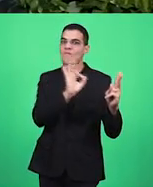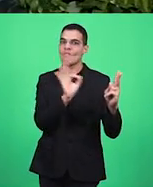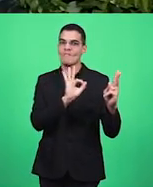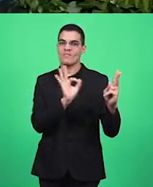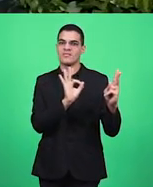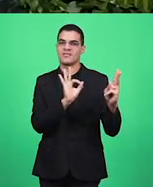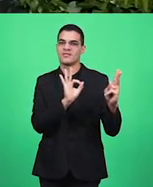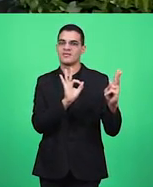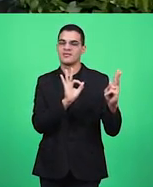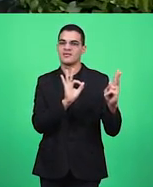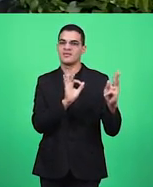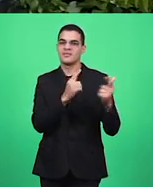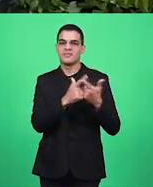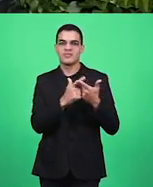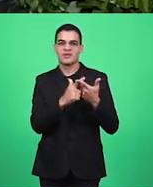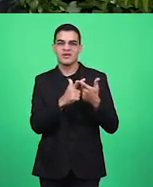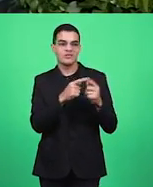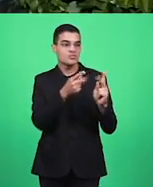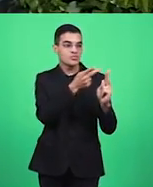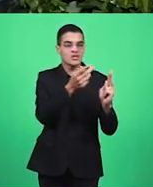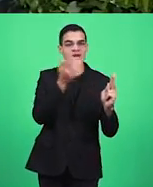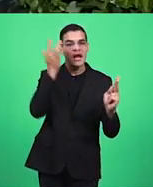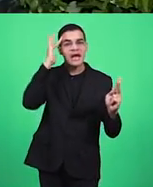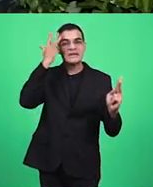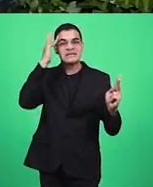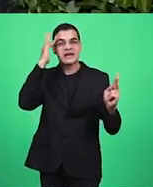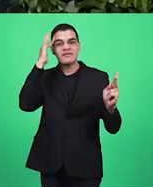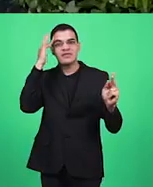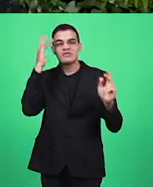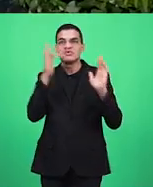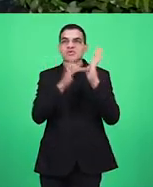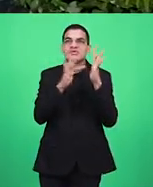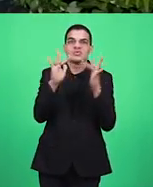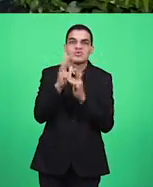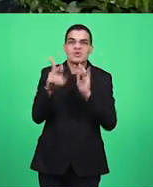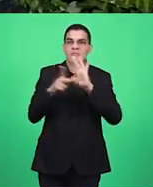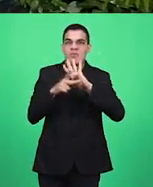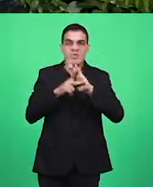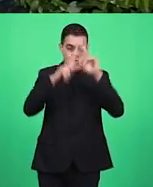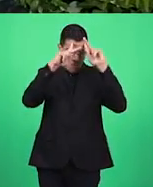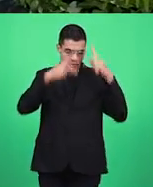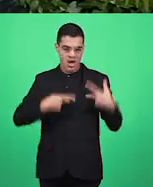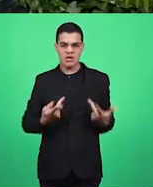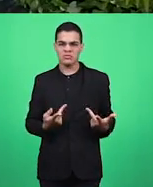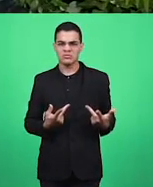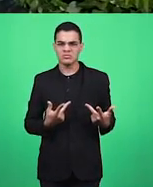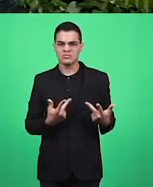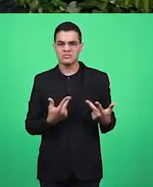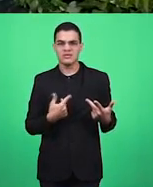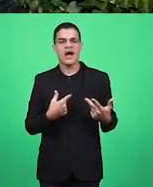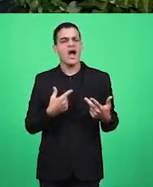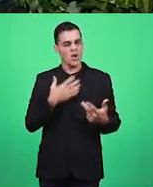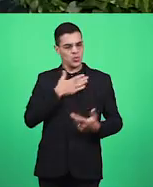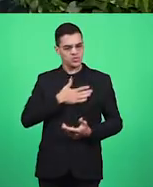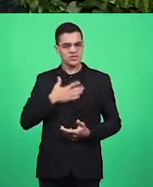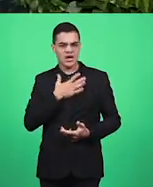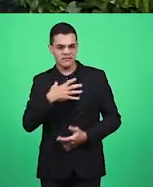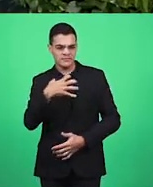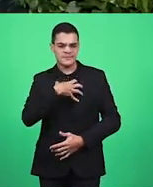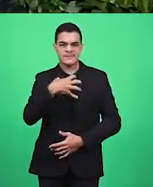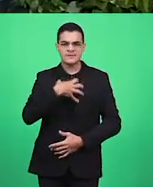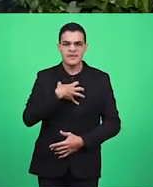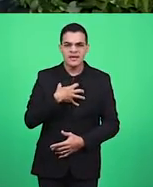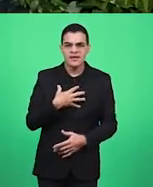До этого момента они все равно не понимали. Для них Иисус был человек, да? Как любой